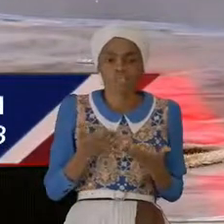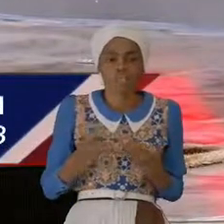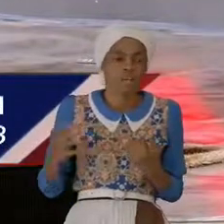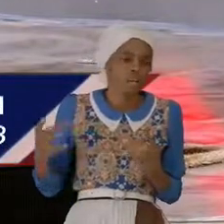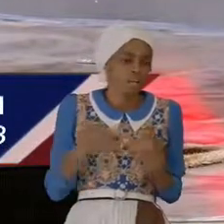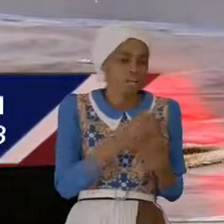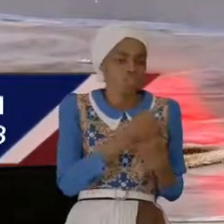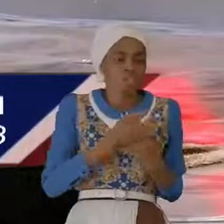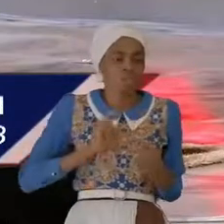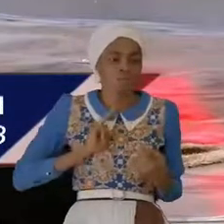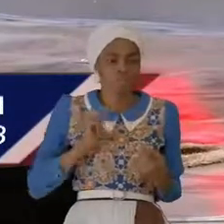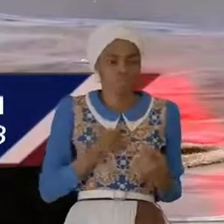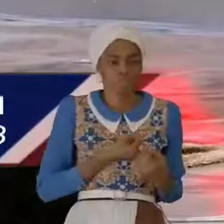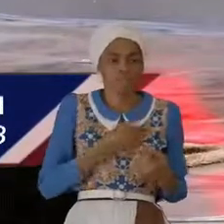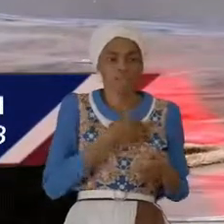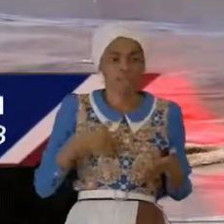facilement